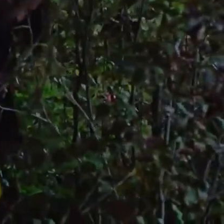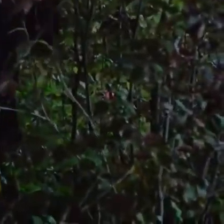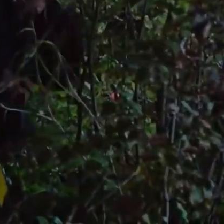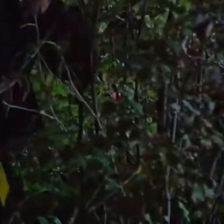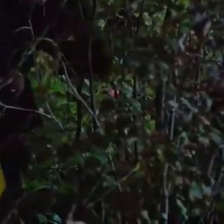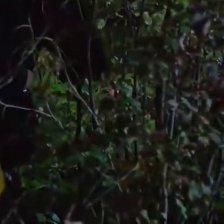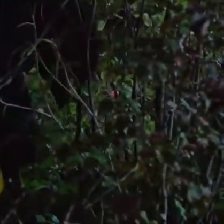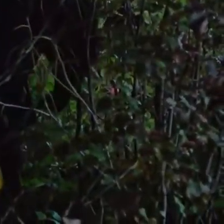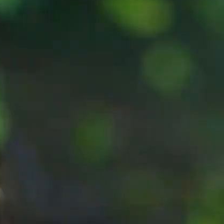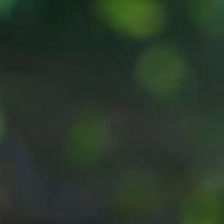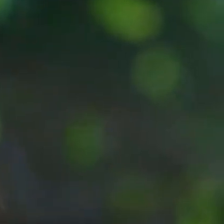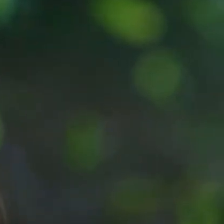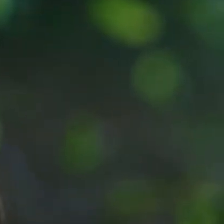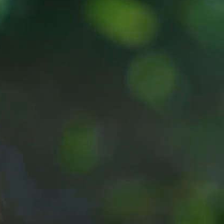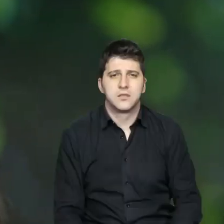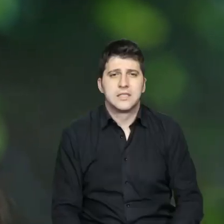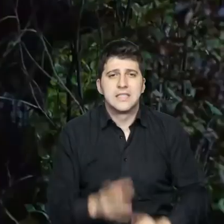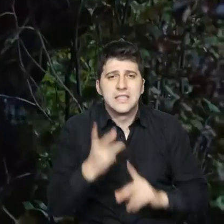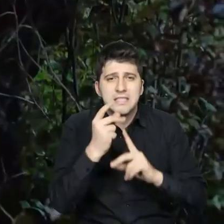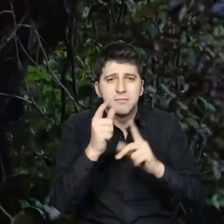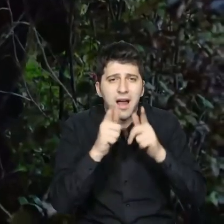kızlara girişi verdi.